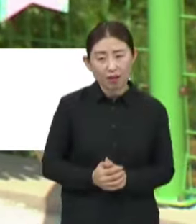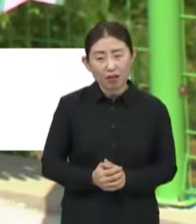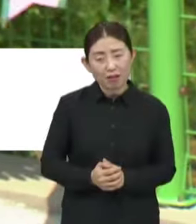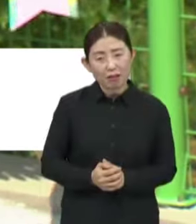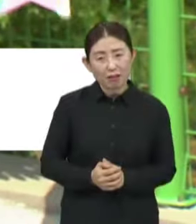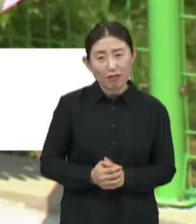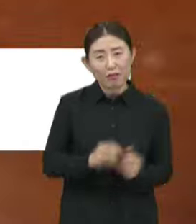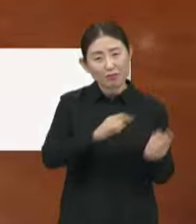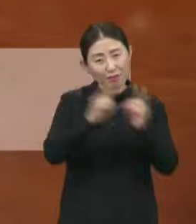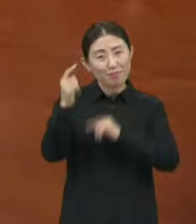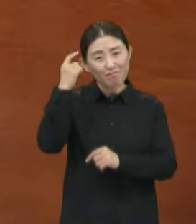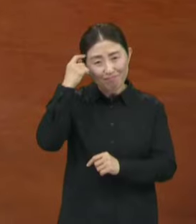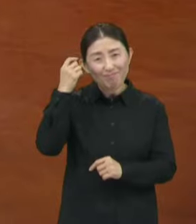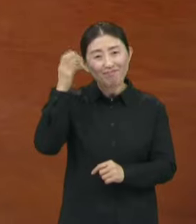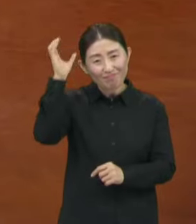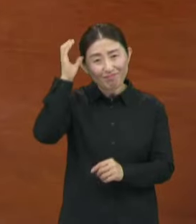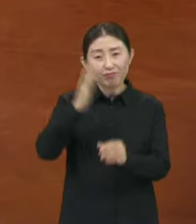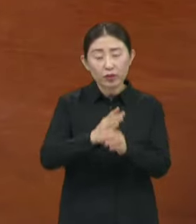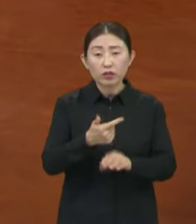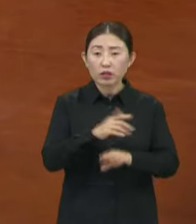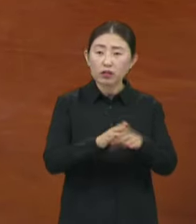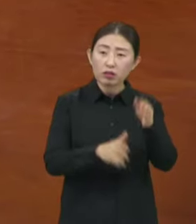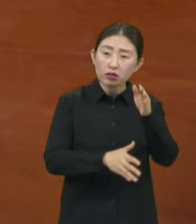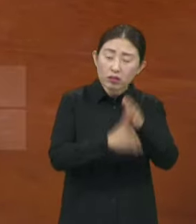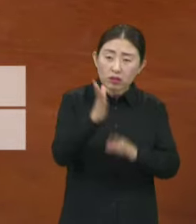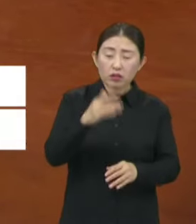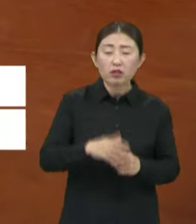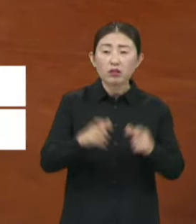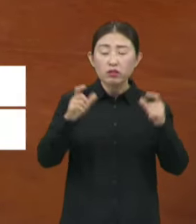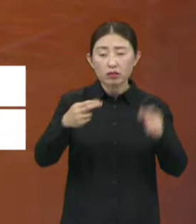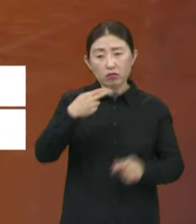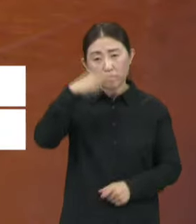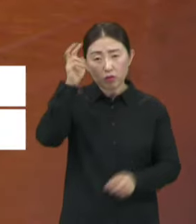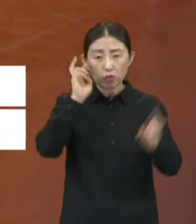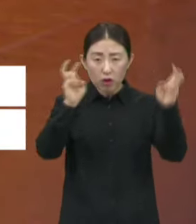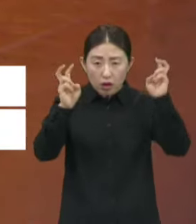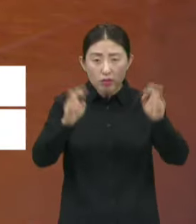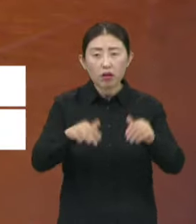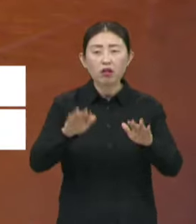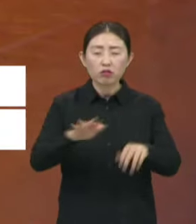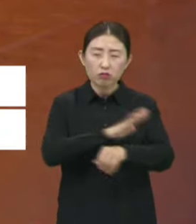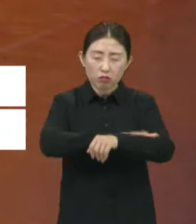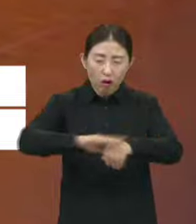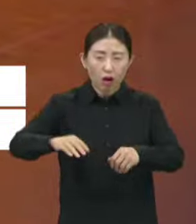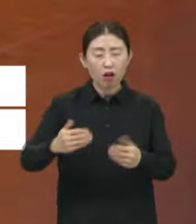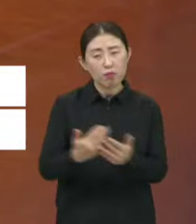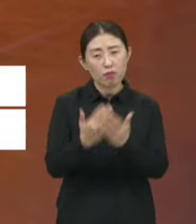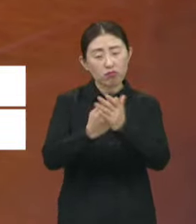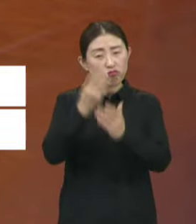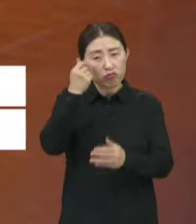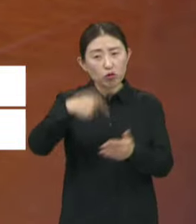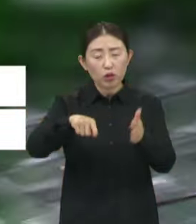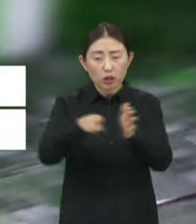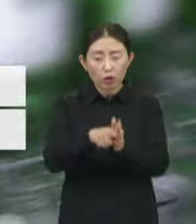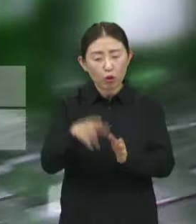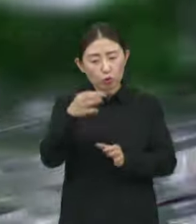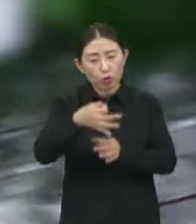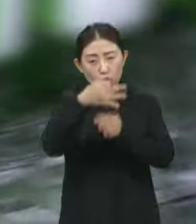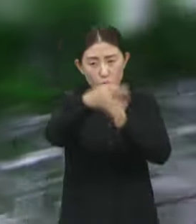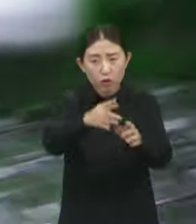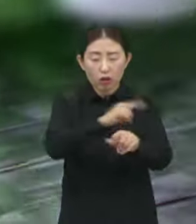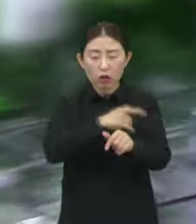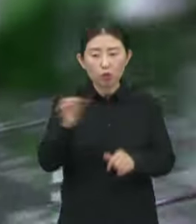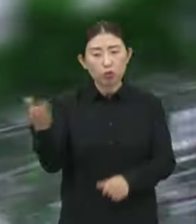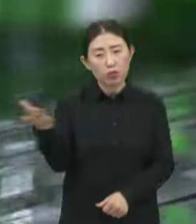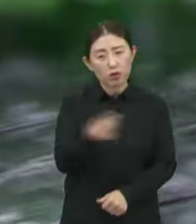거듭날 거라고 저는. 대전시도 향토 주류 기업들이 지역의 대표 기업으로 성장할 수 있도록 사업자금 지원 등